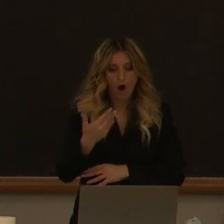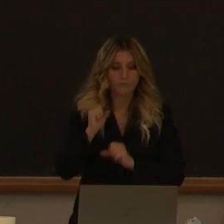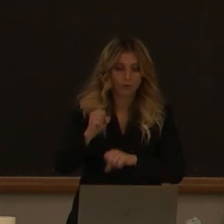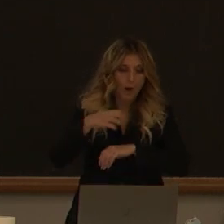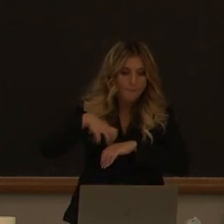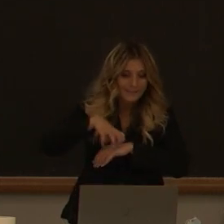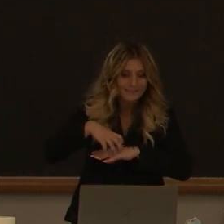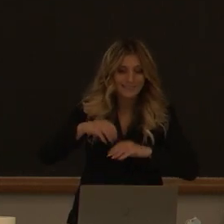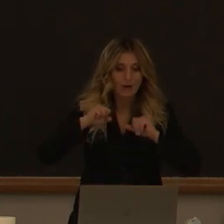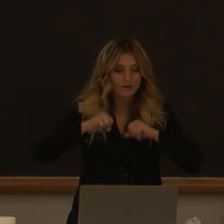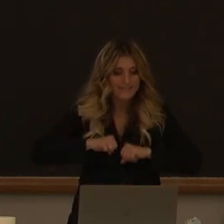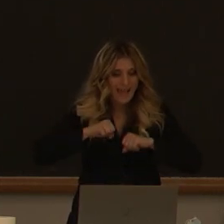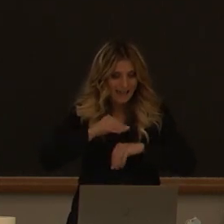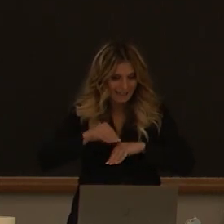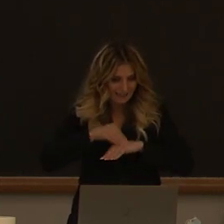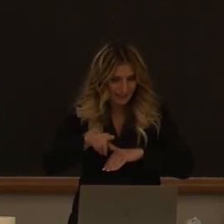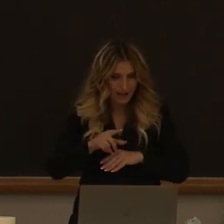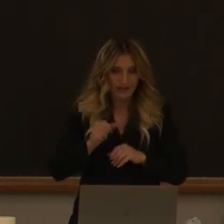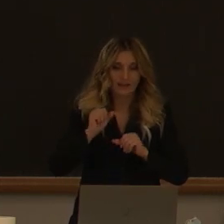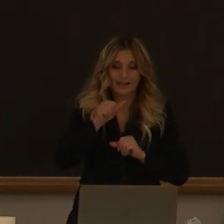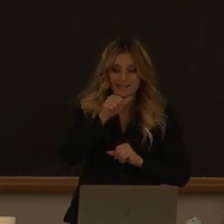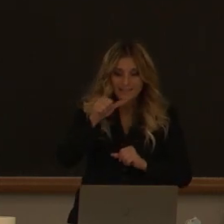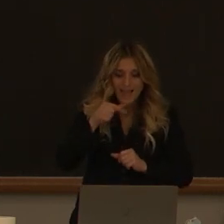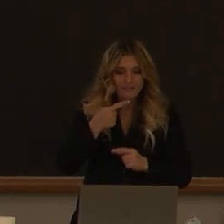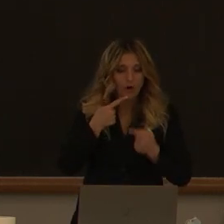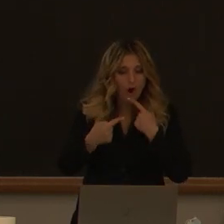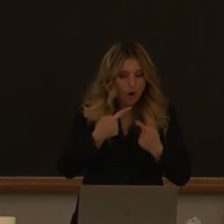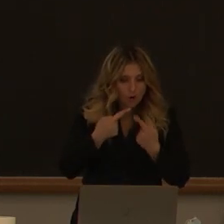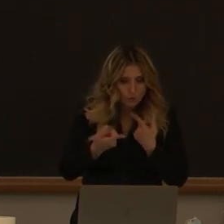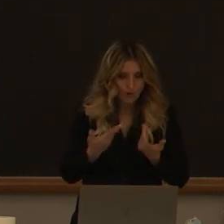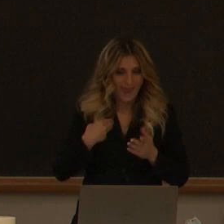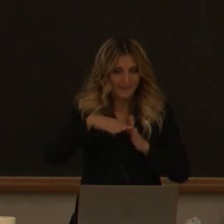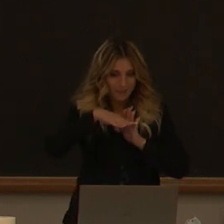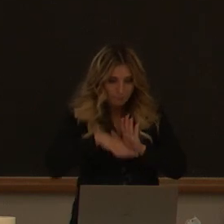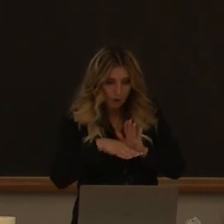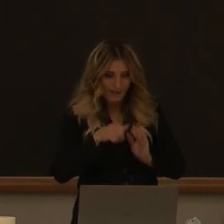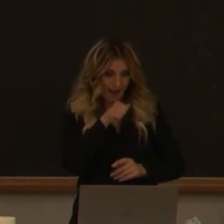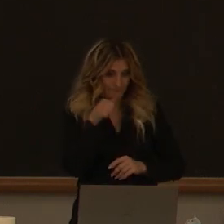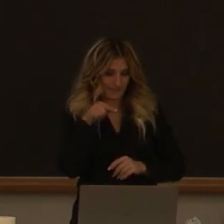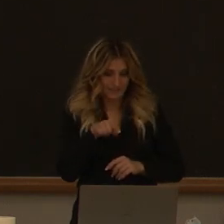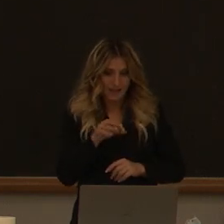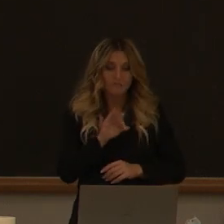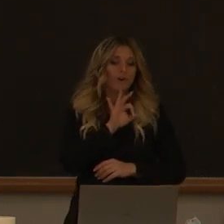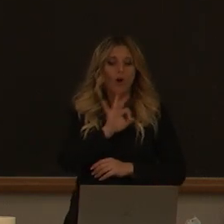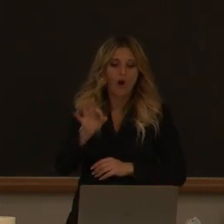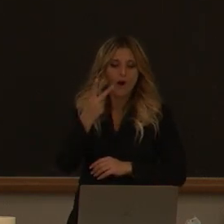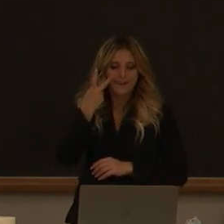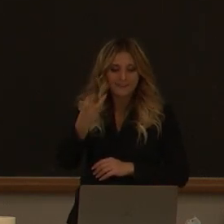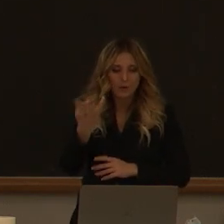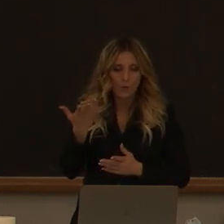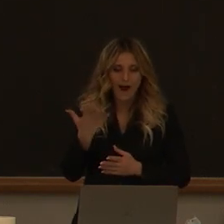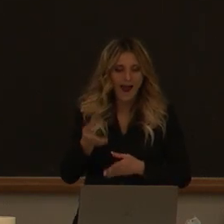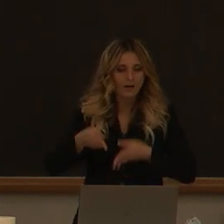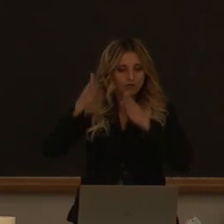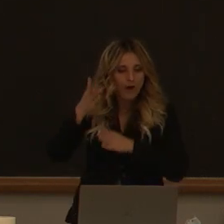ministero della sanità, con attività di consulenza e di programmazione. e anche, diciamo, per quello che riguarda gli enti e gli